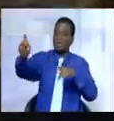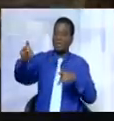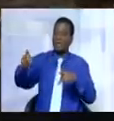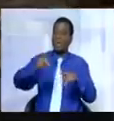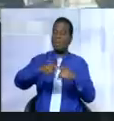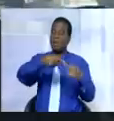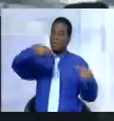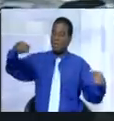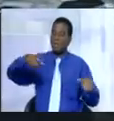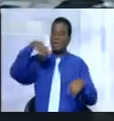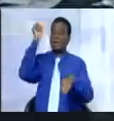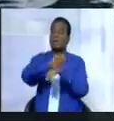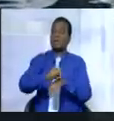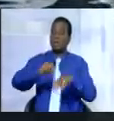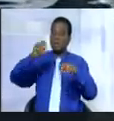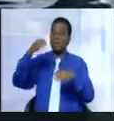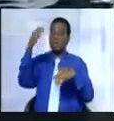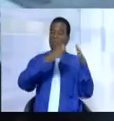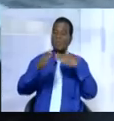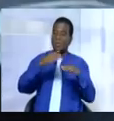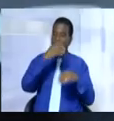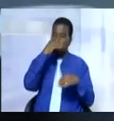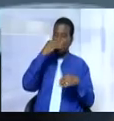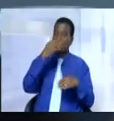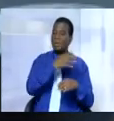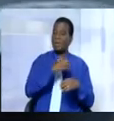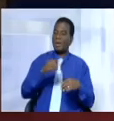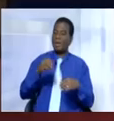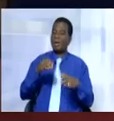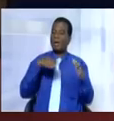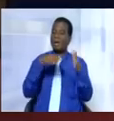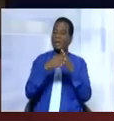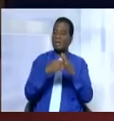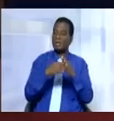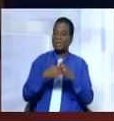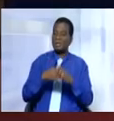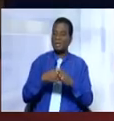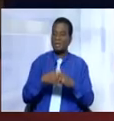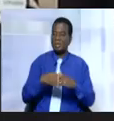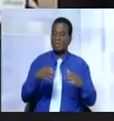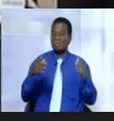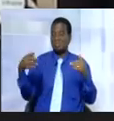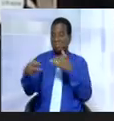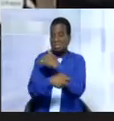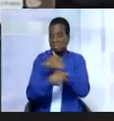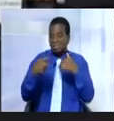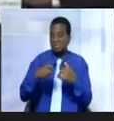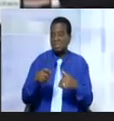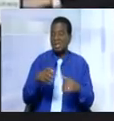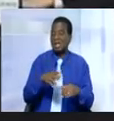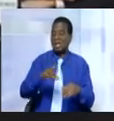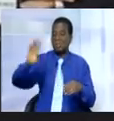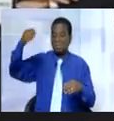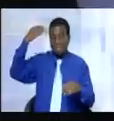Mais l'opposition a gagné une bataille politique. La Commission nationale anticorruption a annoncé mardi son intention d'inculper la première